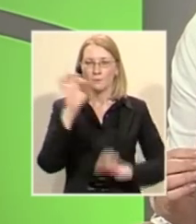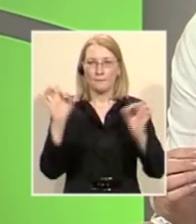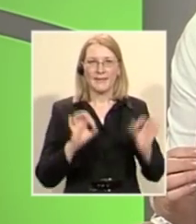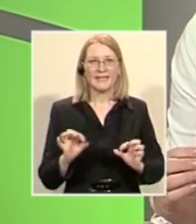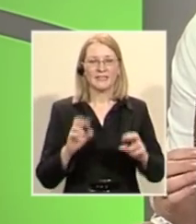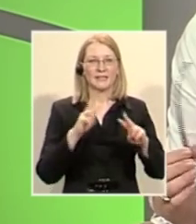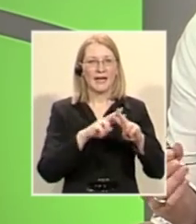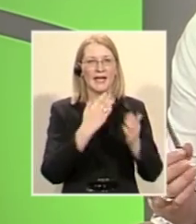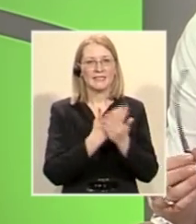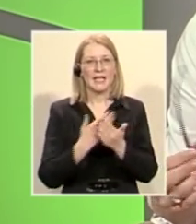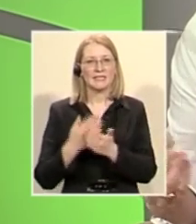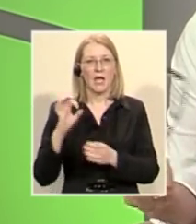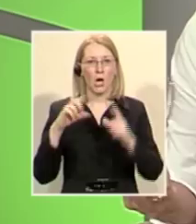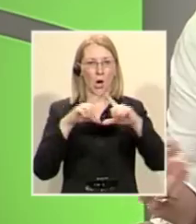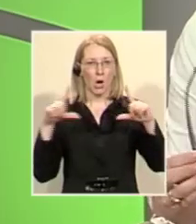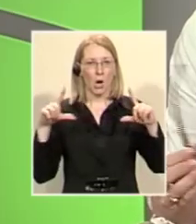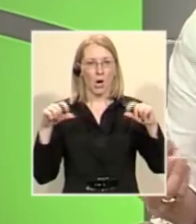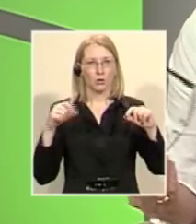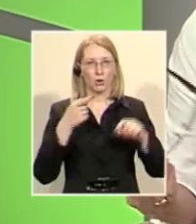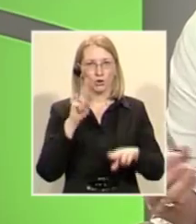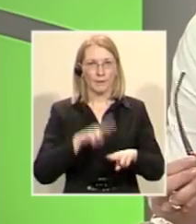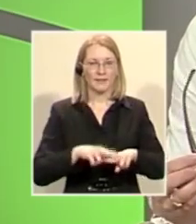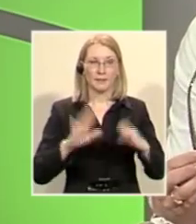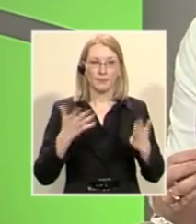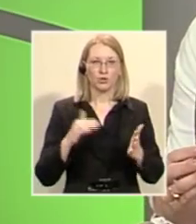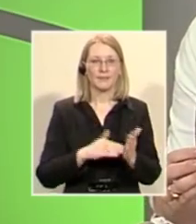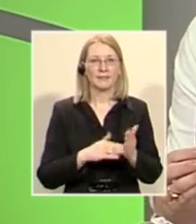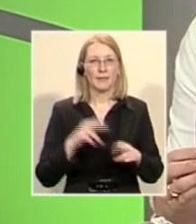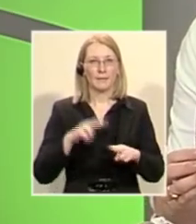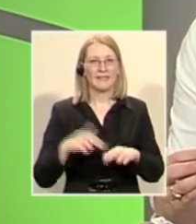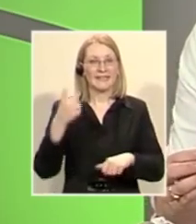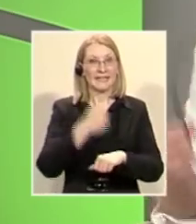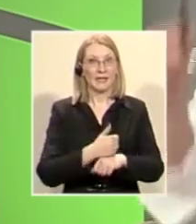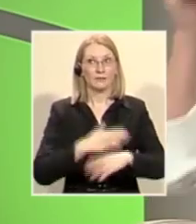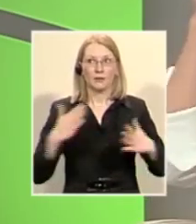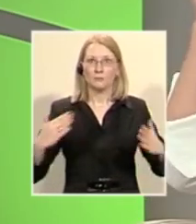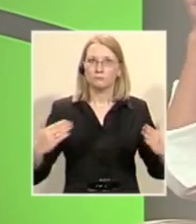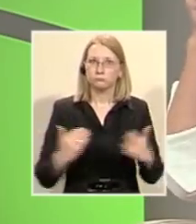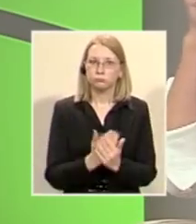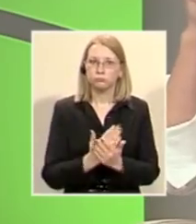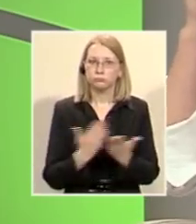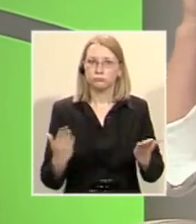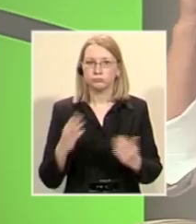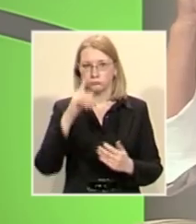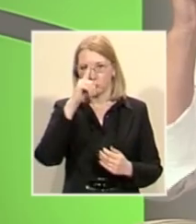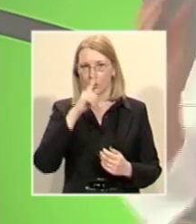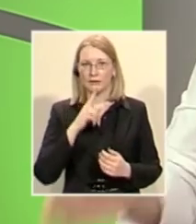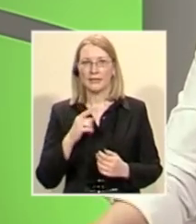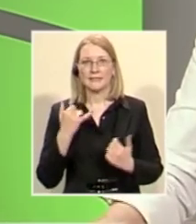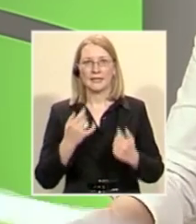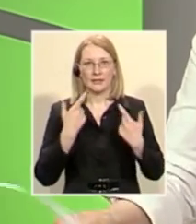iz HZZO-a. Dakle, to će biti, možda trebala bi biti glavna velika vijest u ponedjeljak. Dakle, dozvolite sad da vam